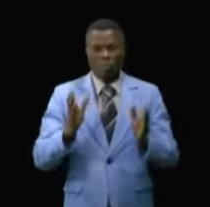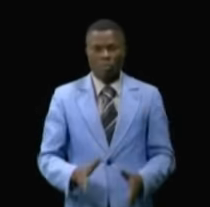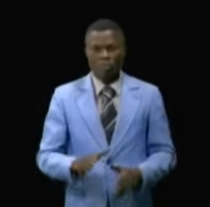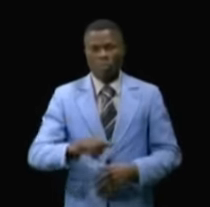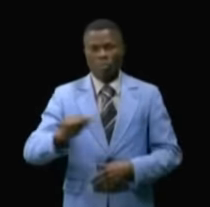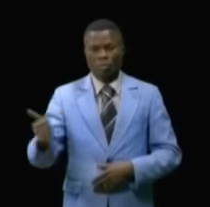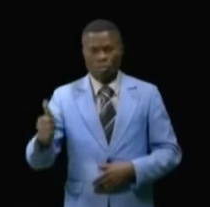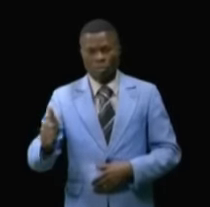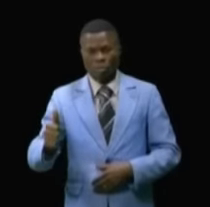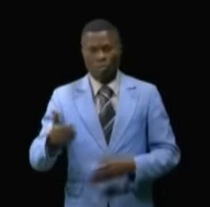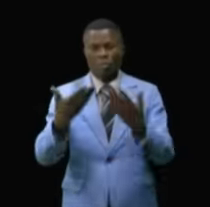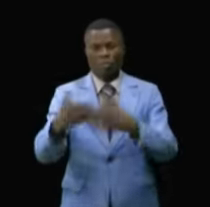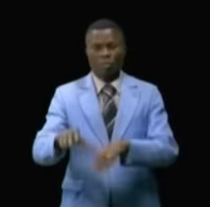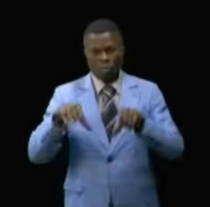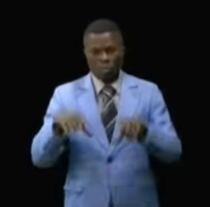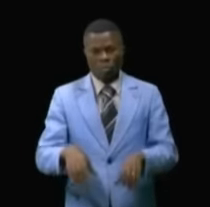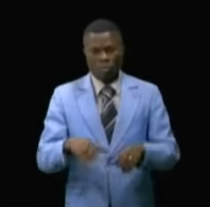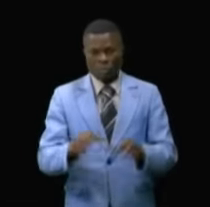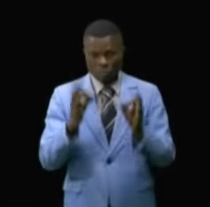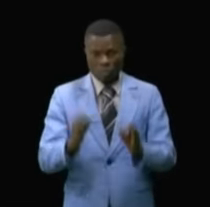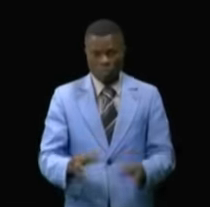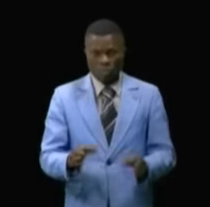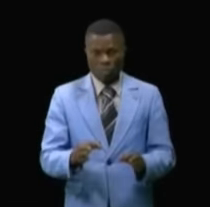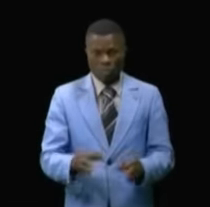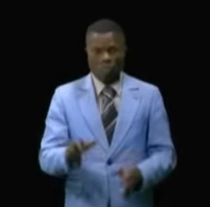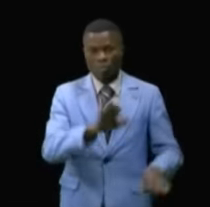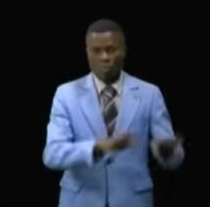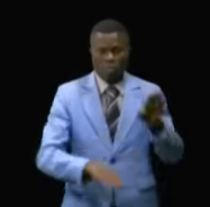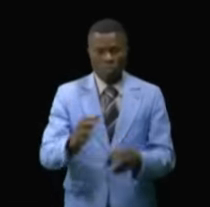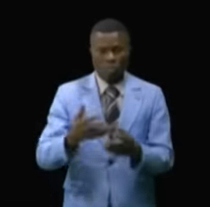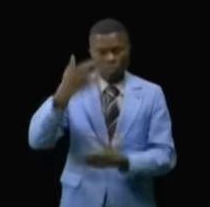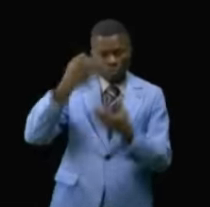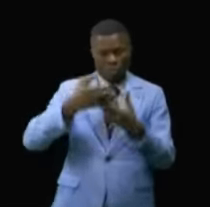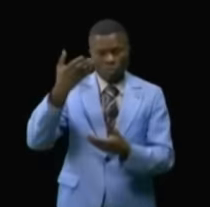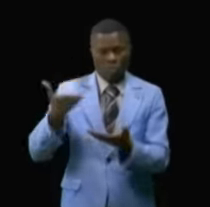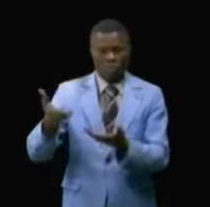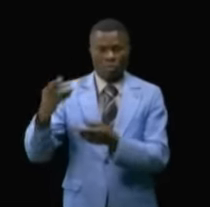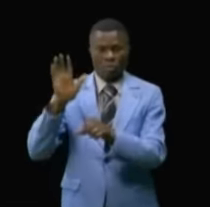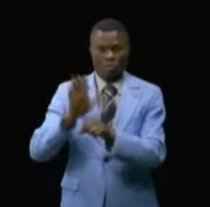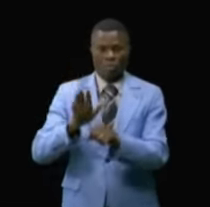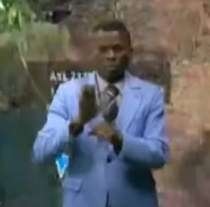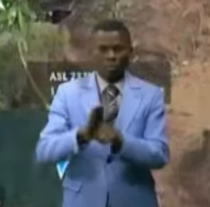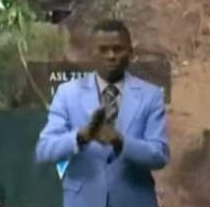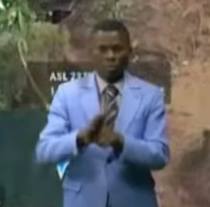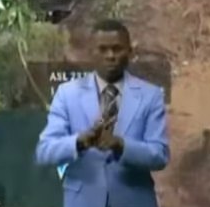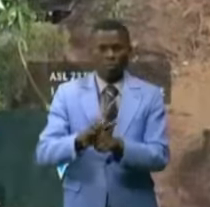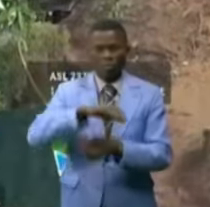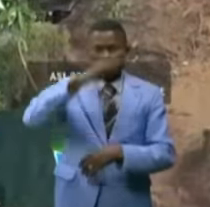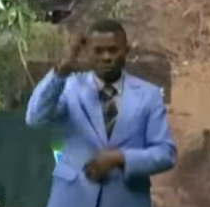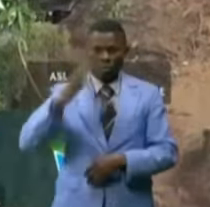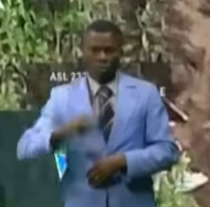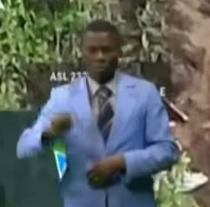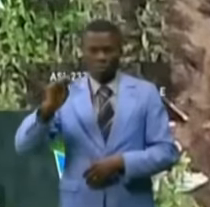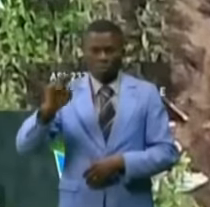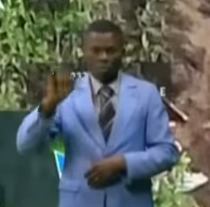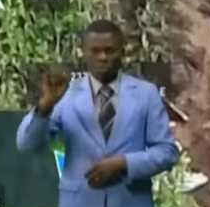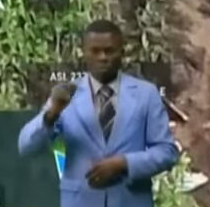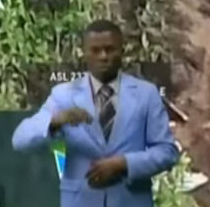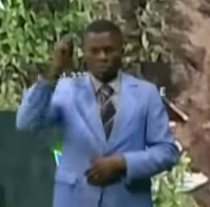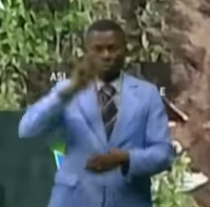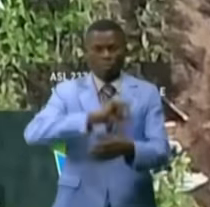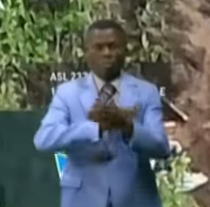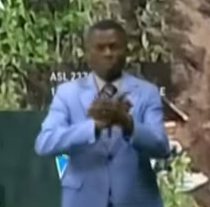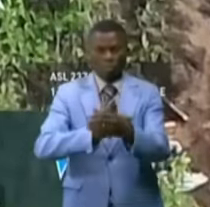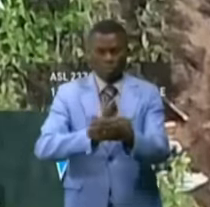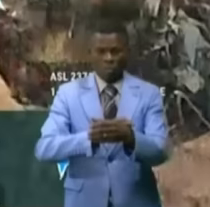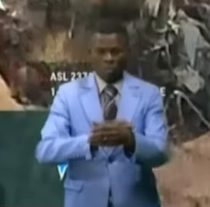autre type morts au Congo, mais en train d'être enterrés au Rwanda. Depuis les montagnes des Nyiragongo, dans le Nord Kivu,